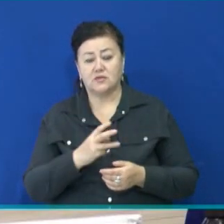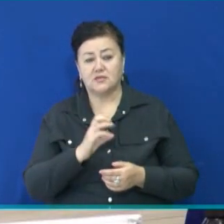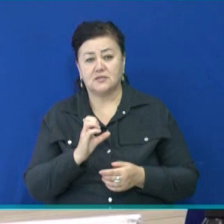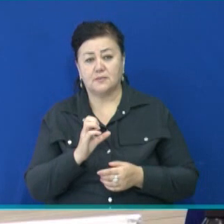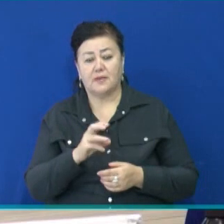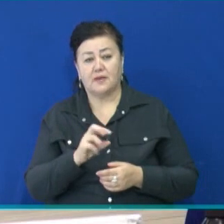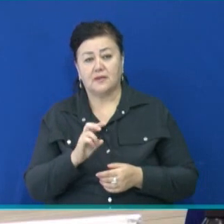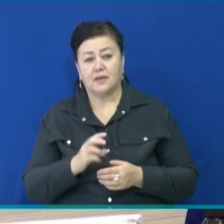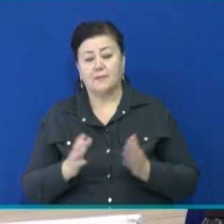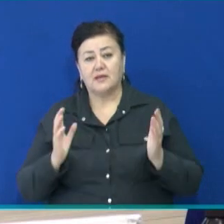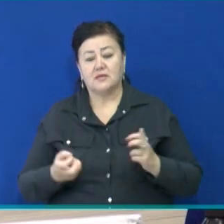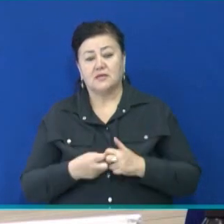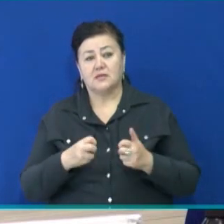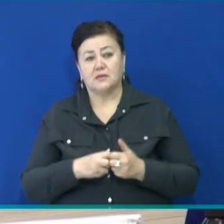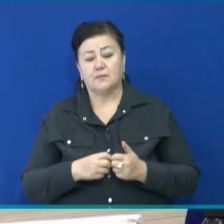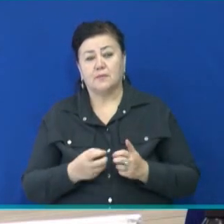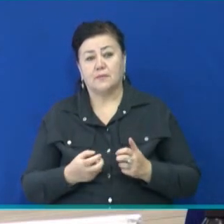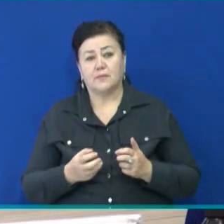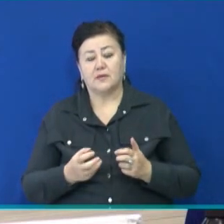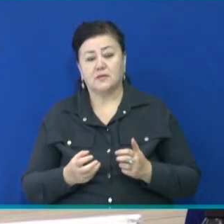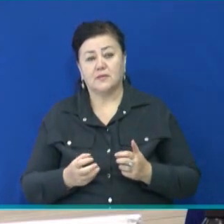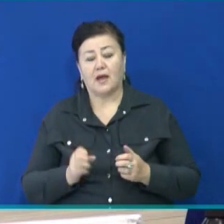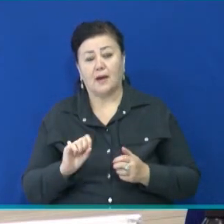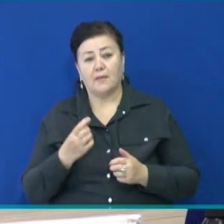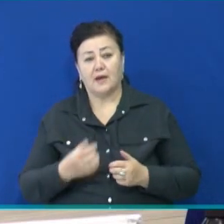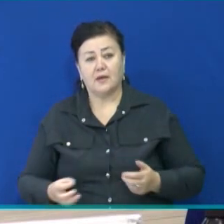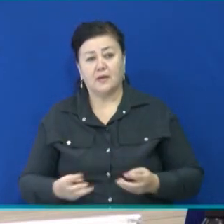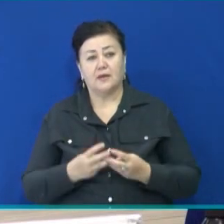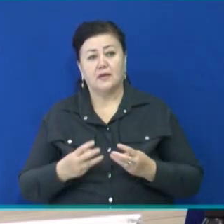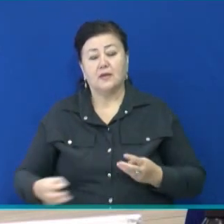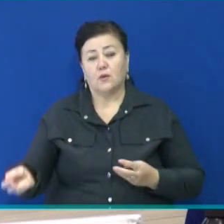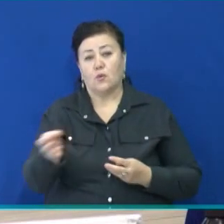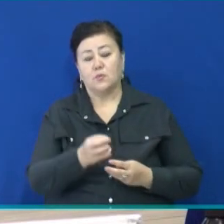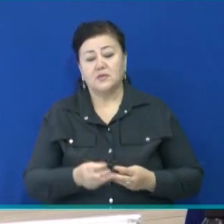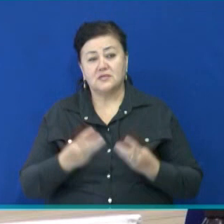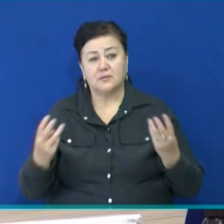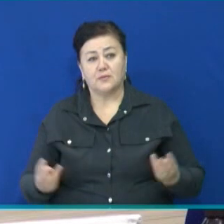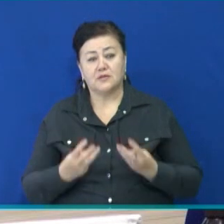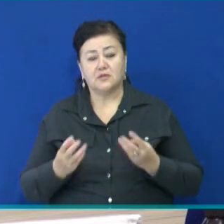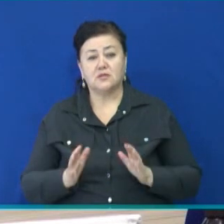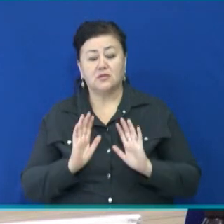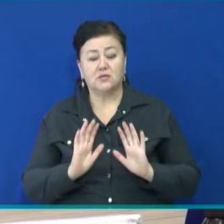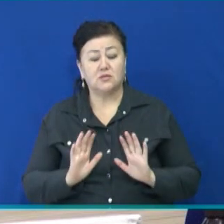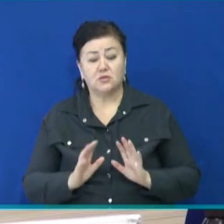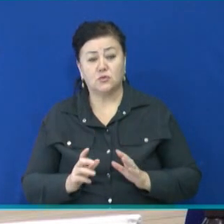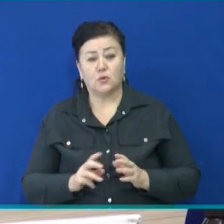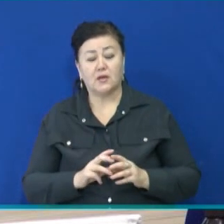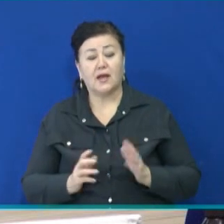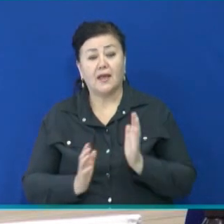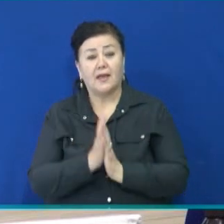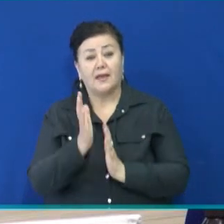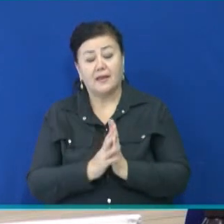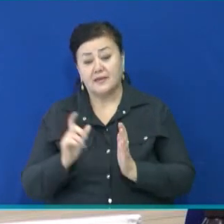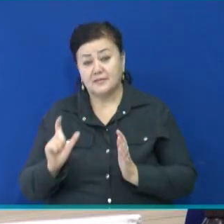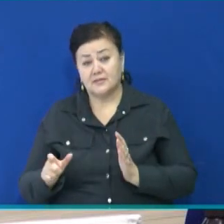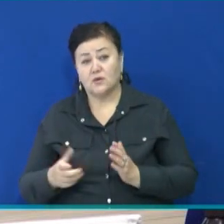Большой проблемой стал недавний лесной пожар в области Абай. Это проблема для всего населения, а не только лесников и Министерства экологии.